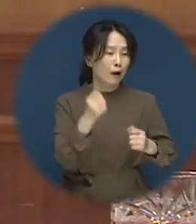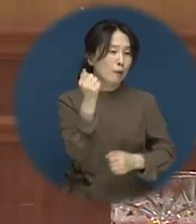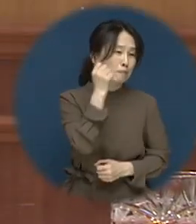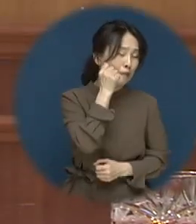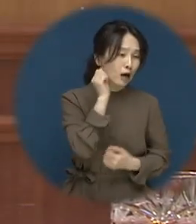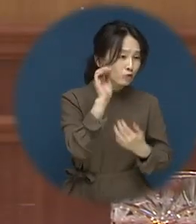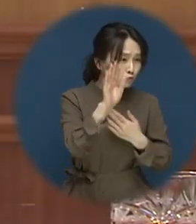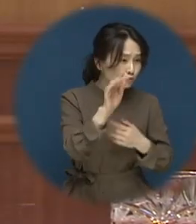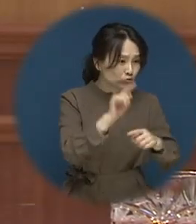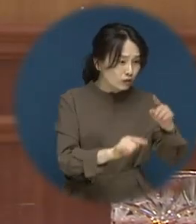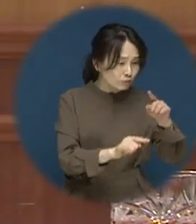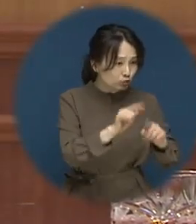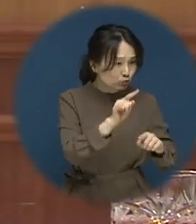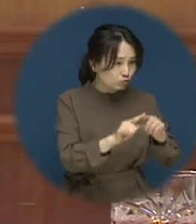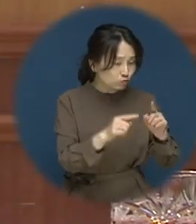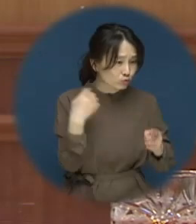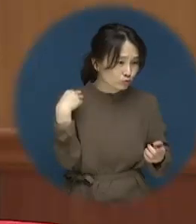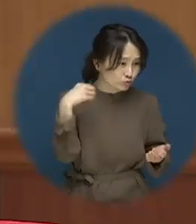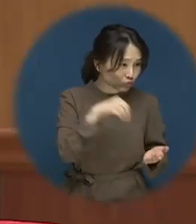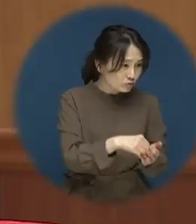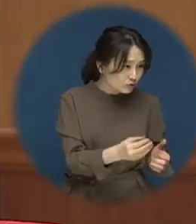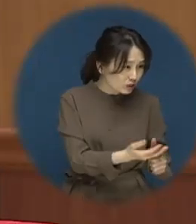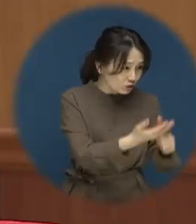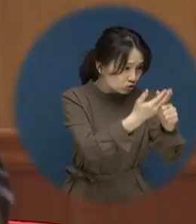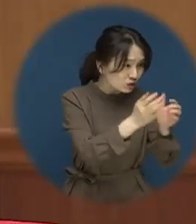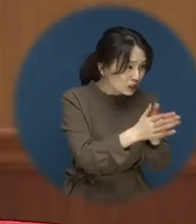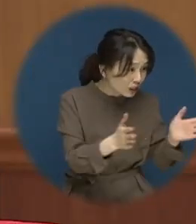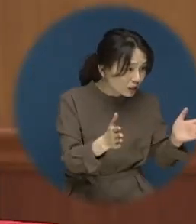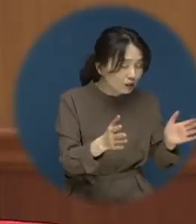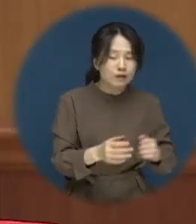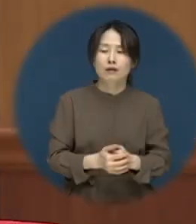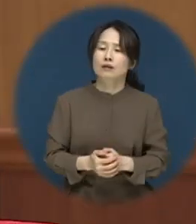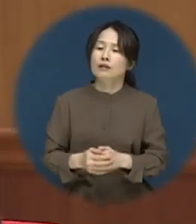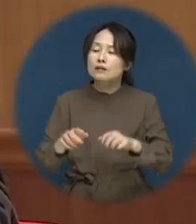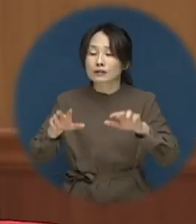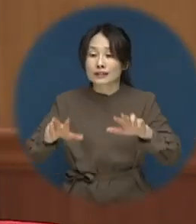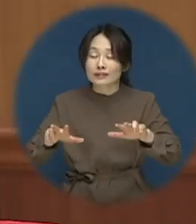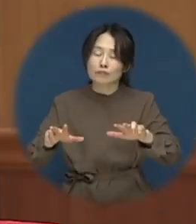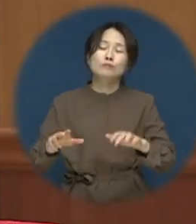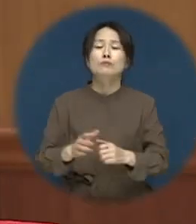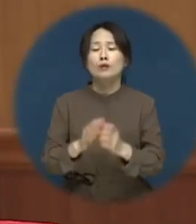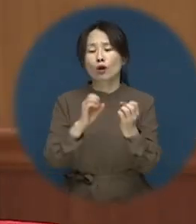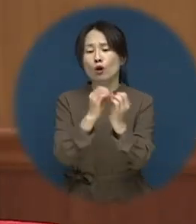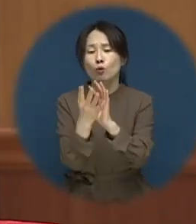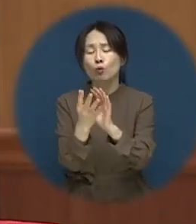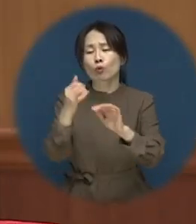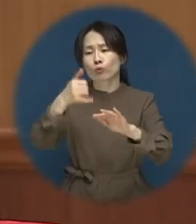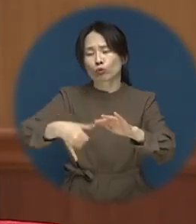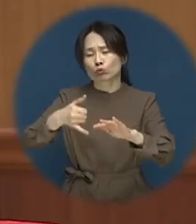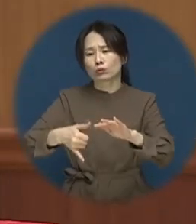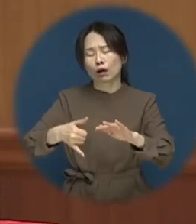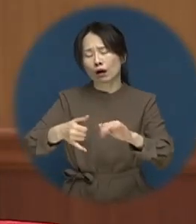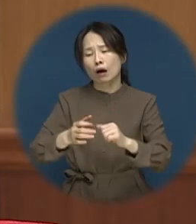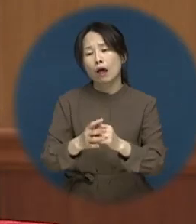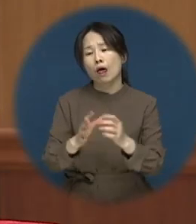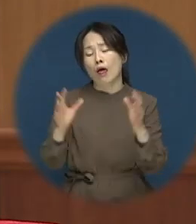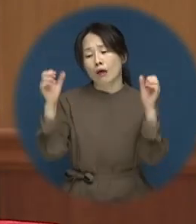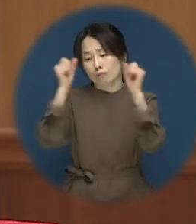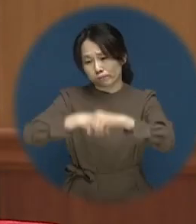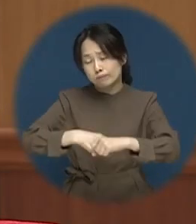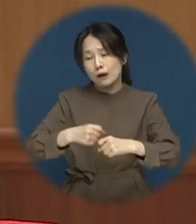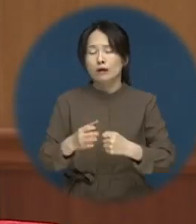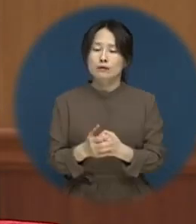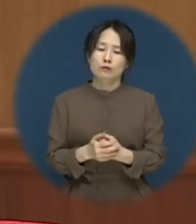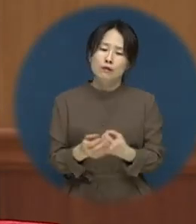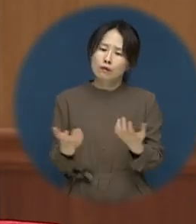그러면 나무로 다시 돌아선 거예요? 이제 망하니까 할 게 없잖아요. 네. 그래서 뭐 용역도 나가고 이렇게 힘든